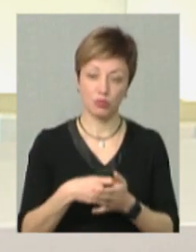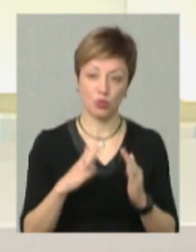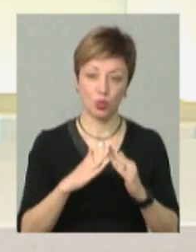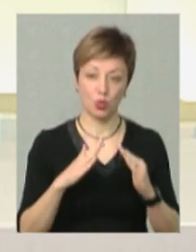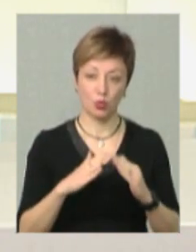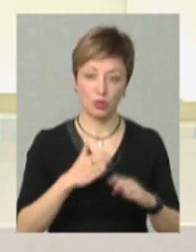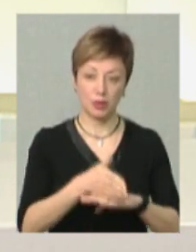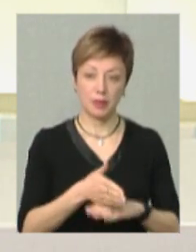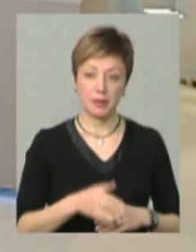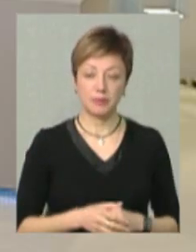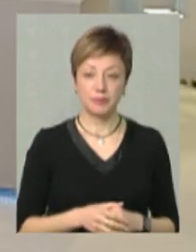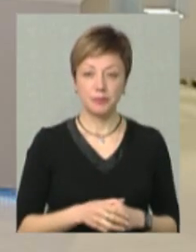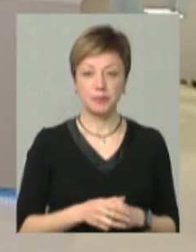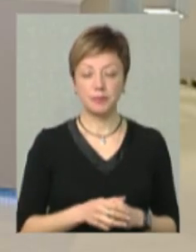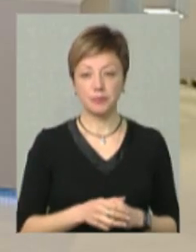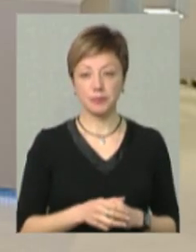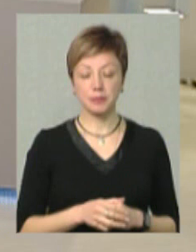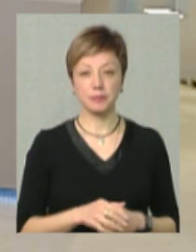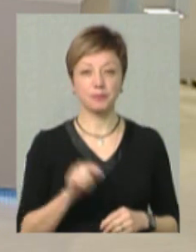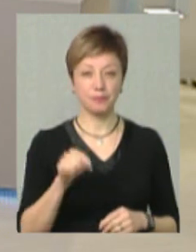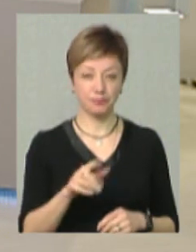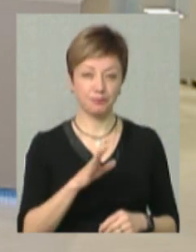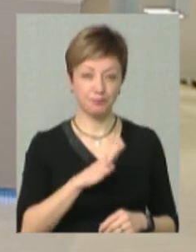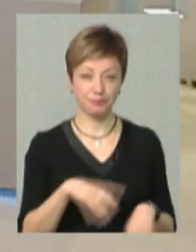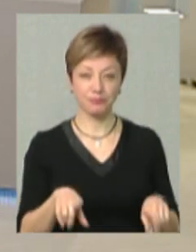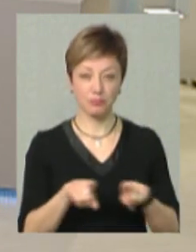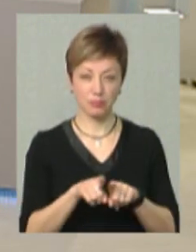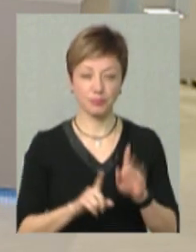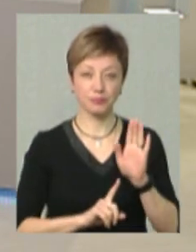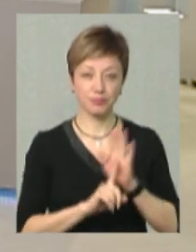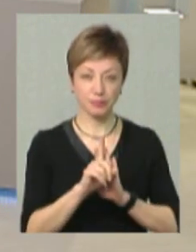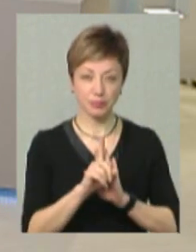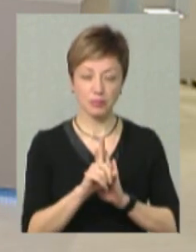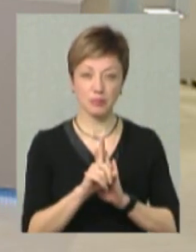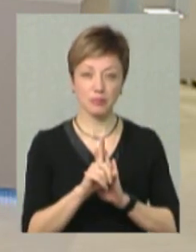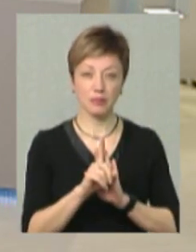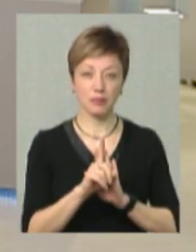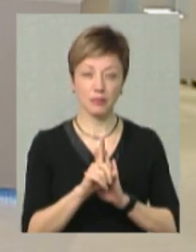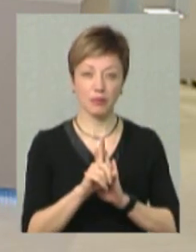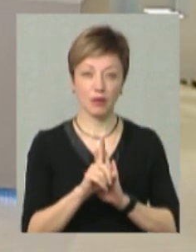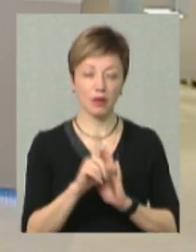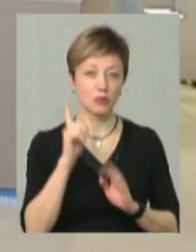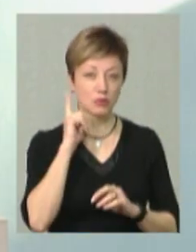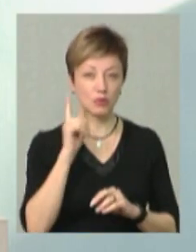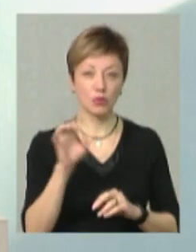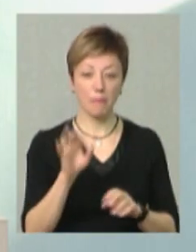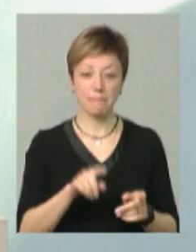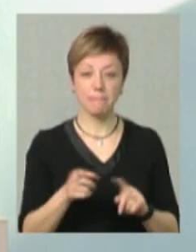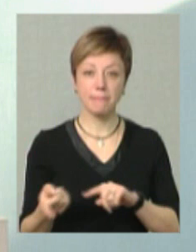додому. Там був такий, починався рух щодо того, щоб перевести на